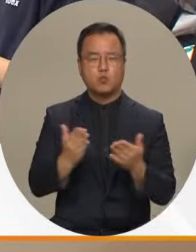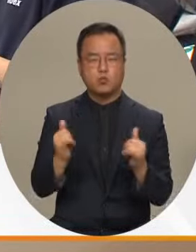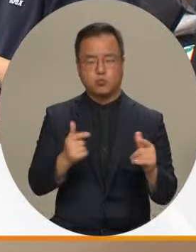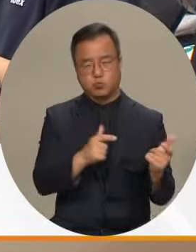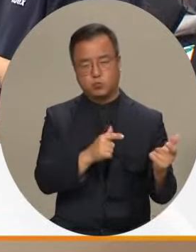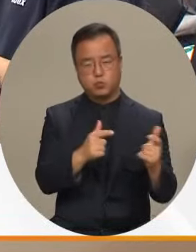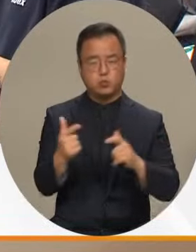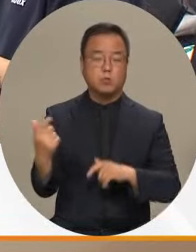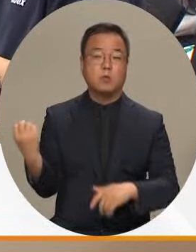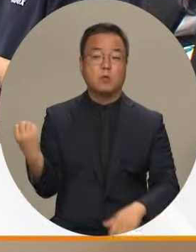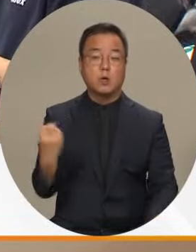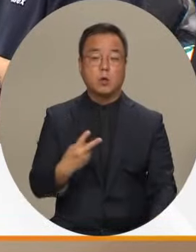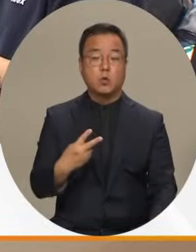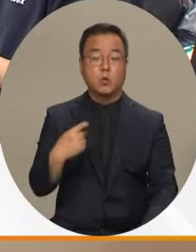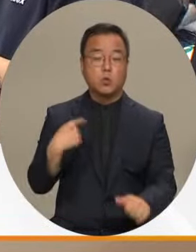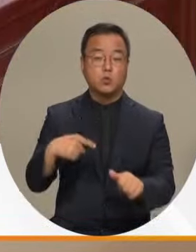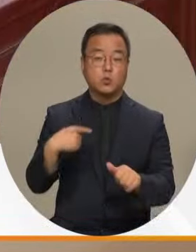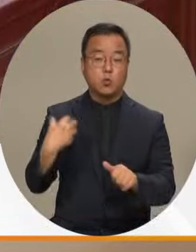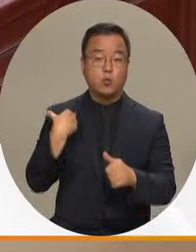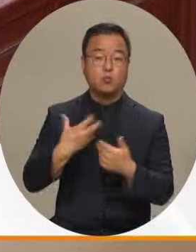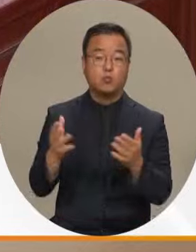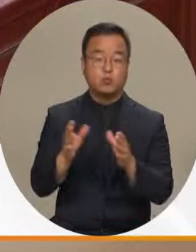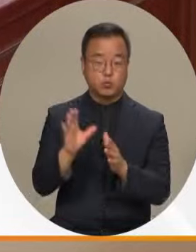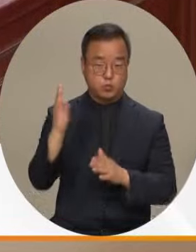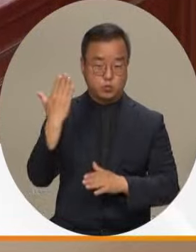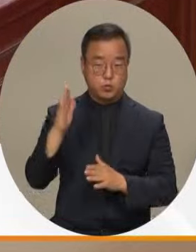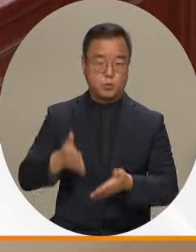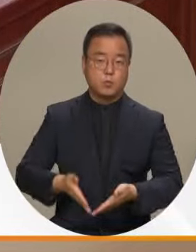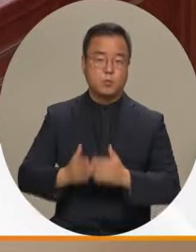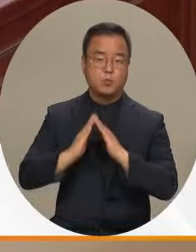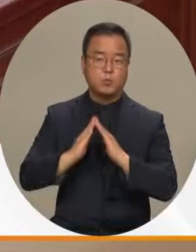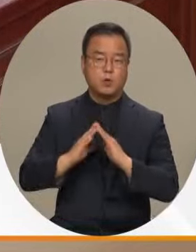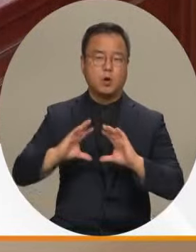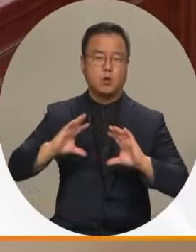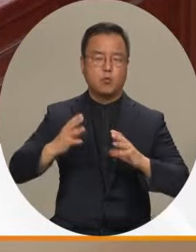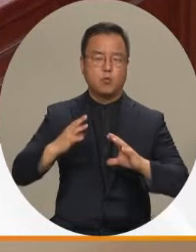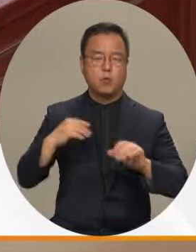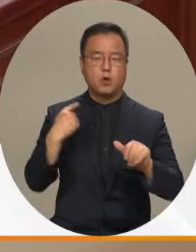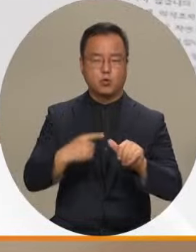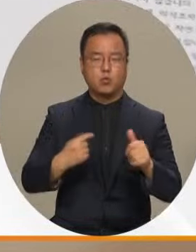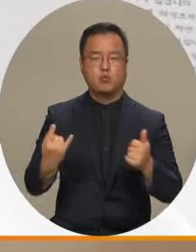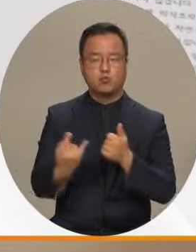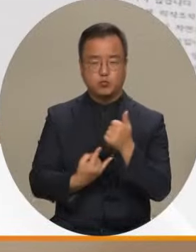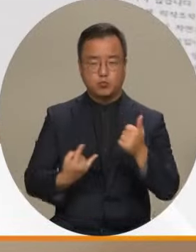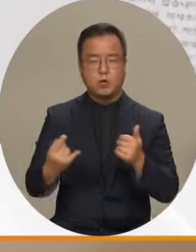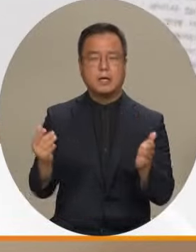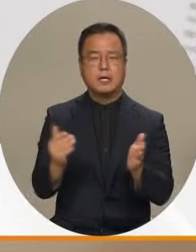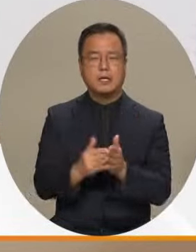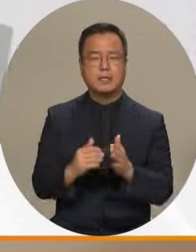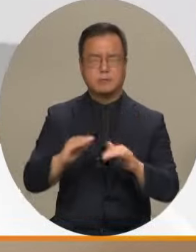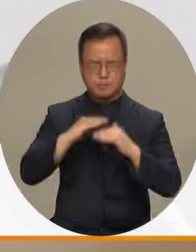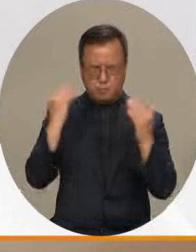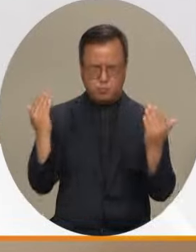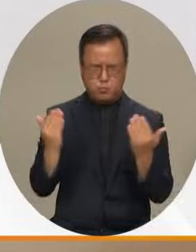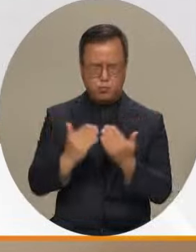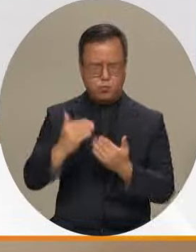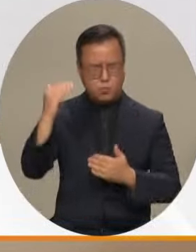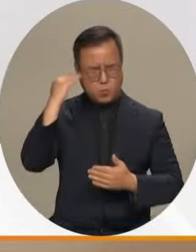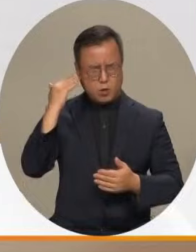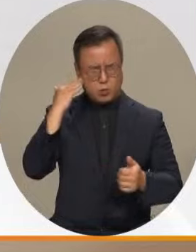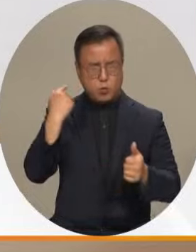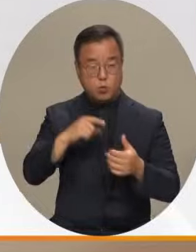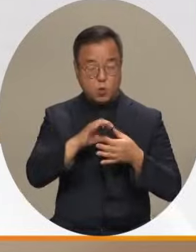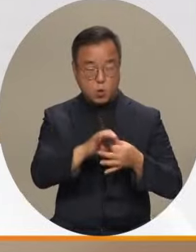그리고 나아가서 교육부 혹은 이제 최근에 만들어진 막 국가교육위원회, 이런 전체 대한민국 교육에